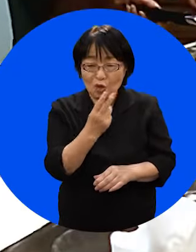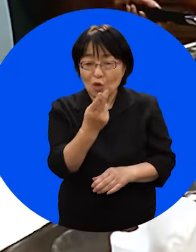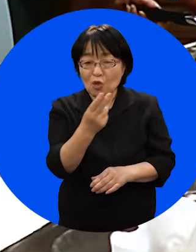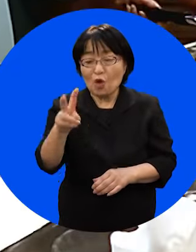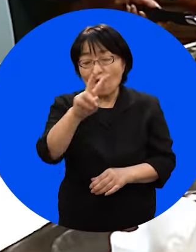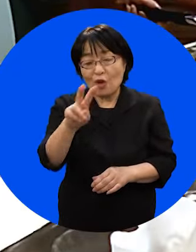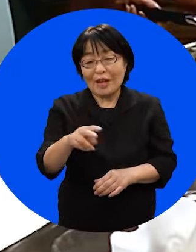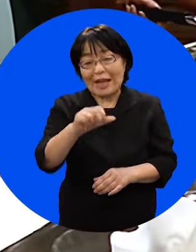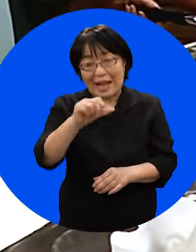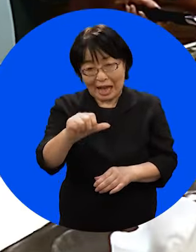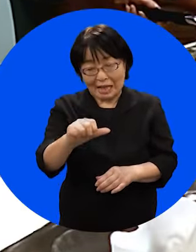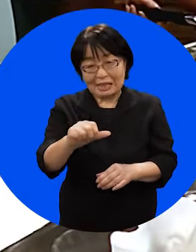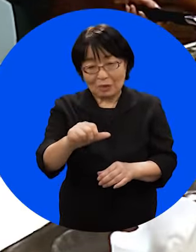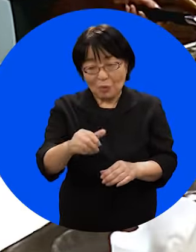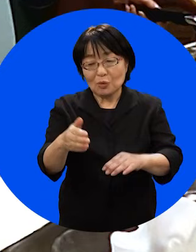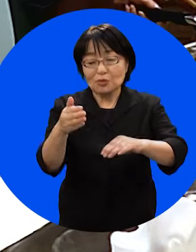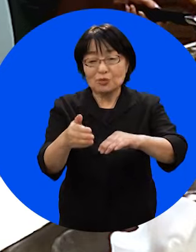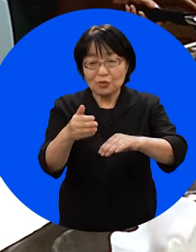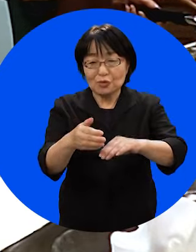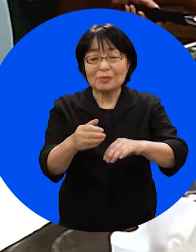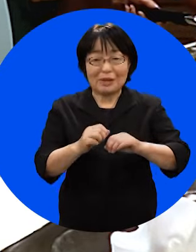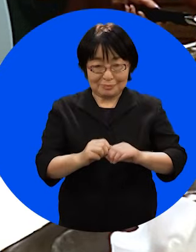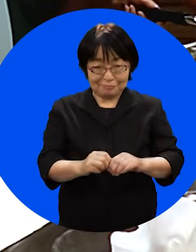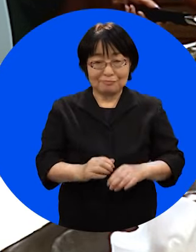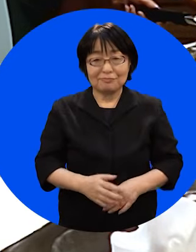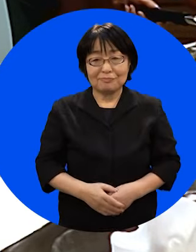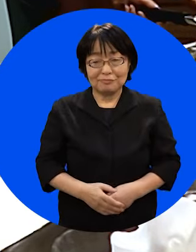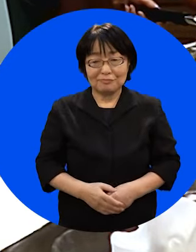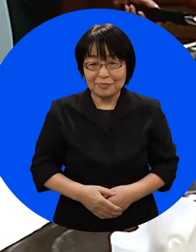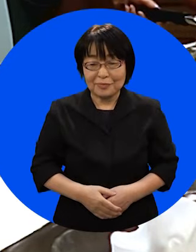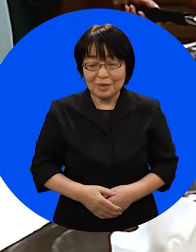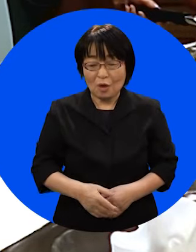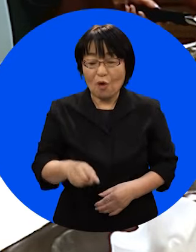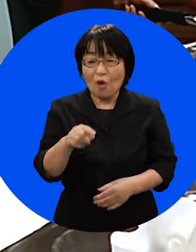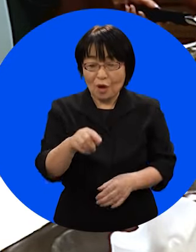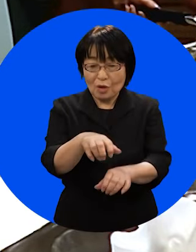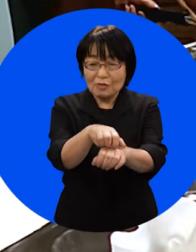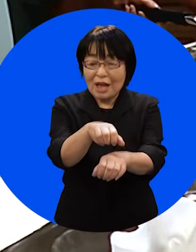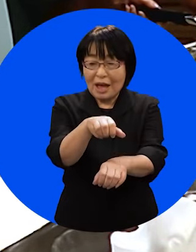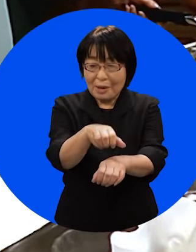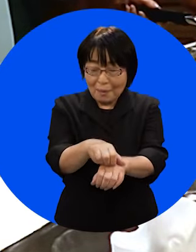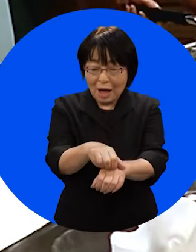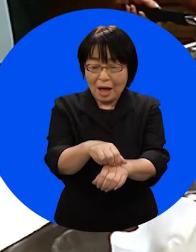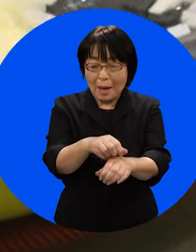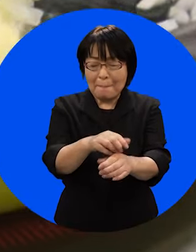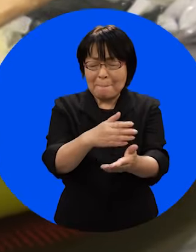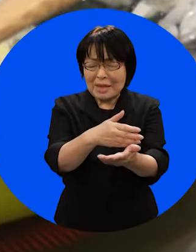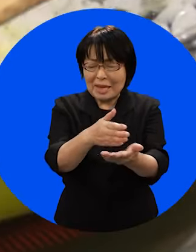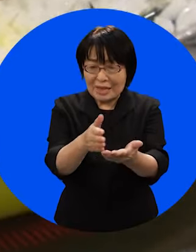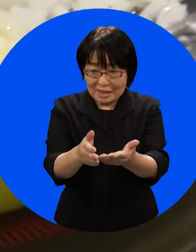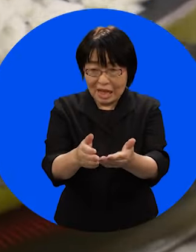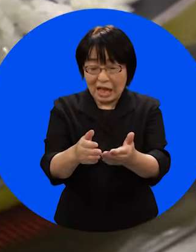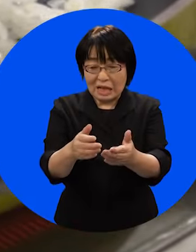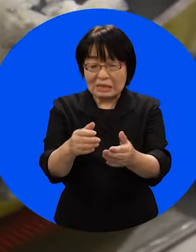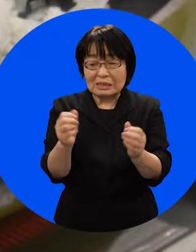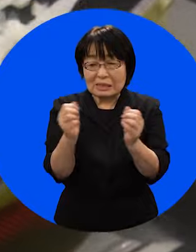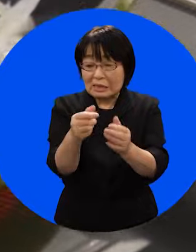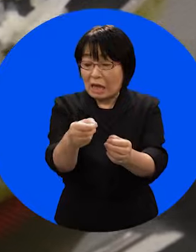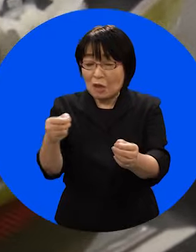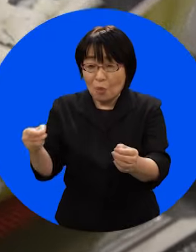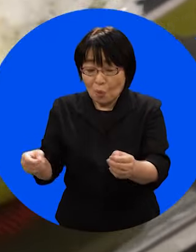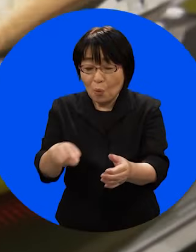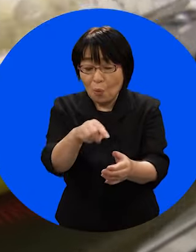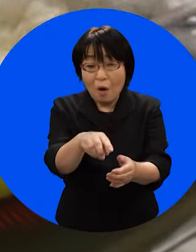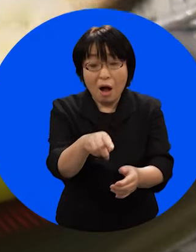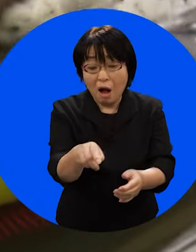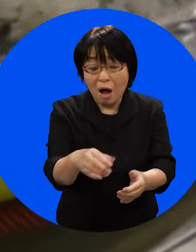。トマトドリアに入れる具材は、どれも野菜室や冷凍庫の隅で忘れられがちなものを選び